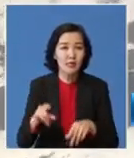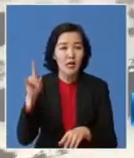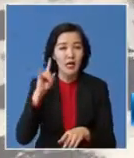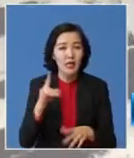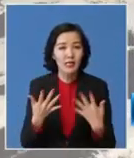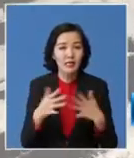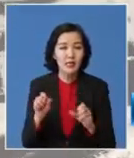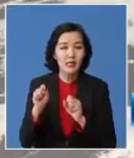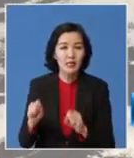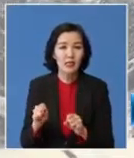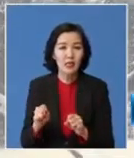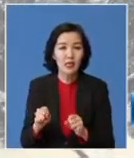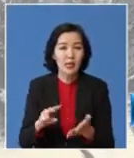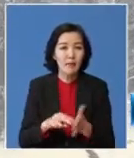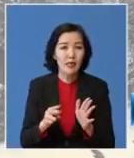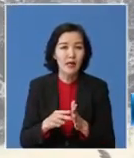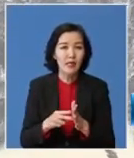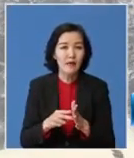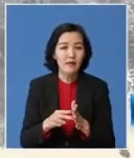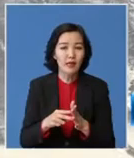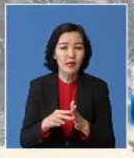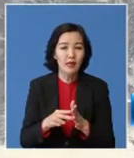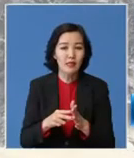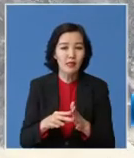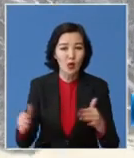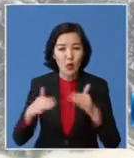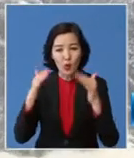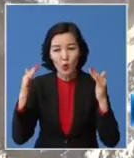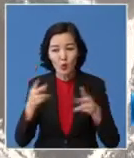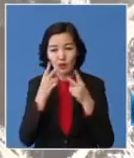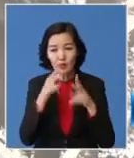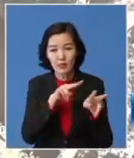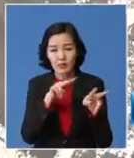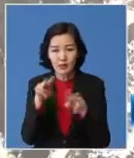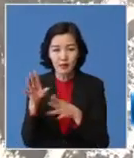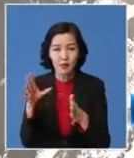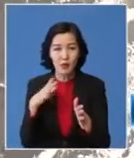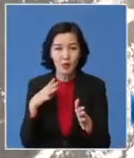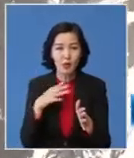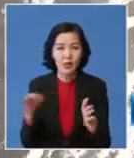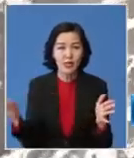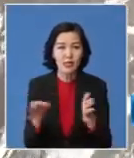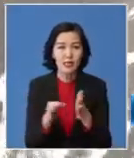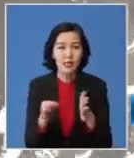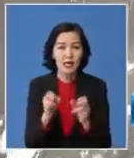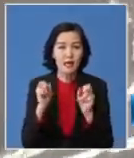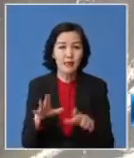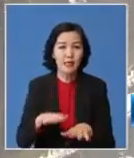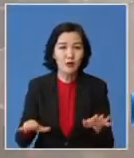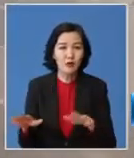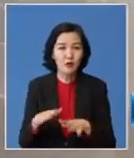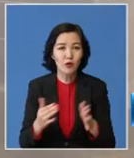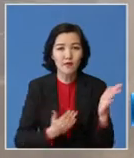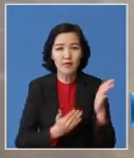телезащиты совершили плановый облет горной местности Джунгарского Алатау. Цель – выявление опасных участков